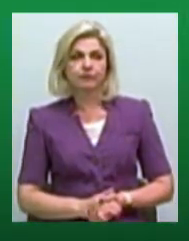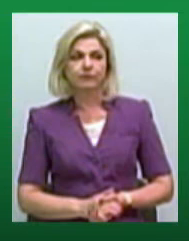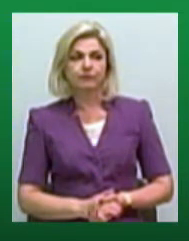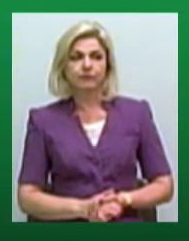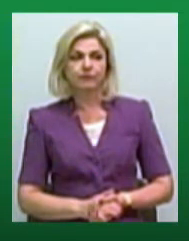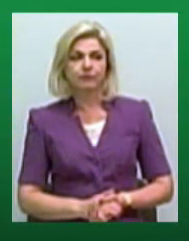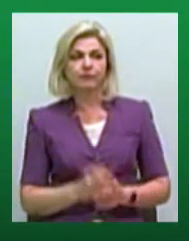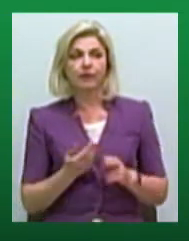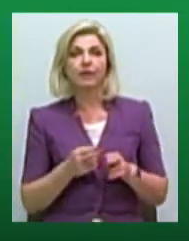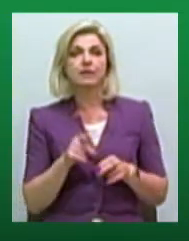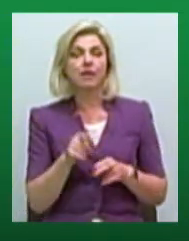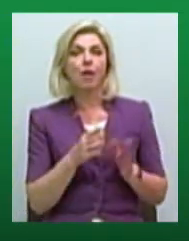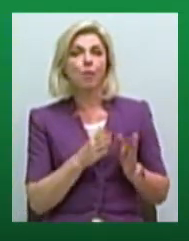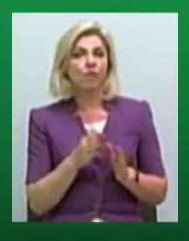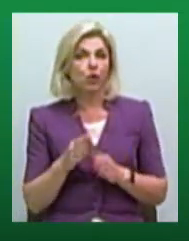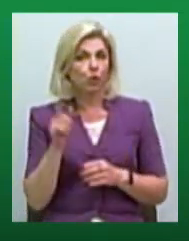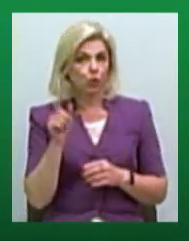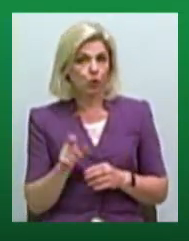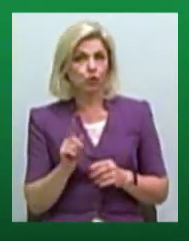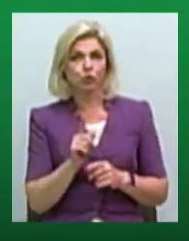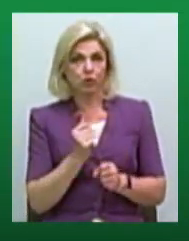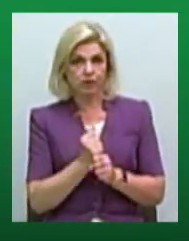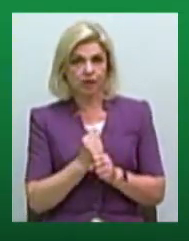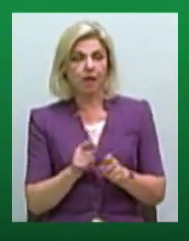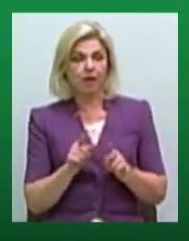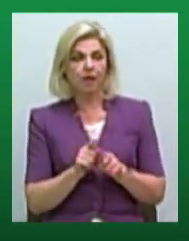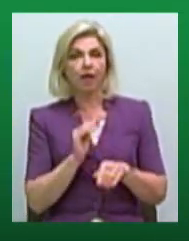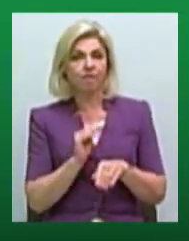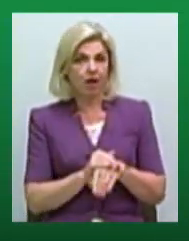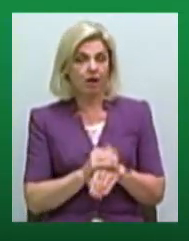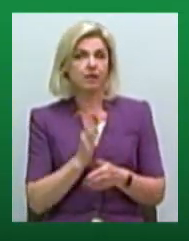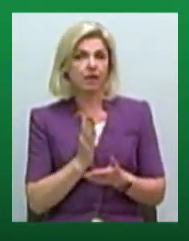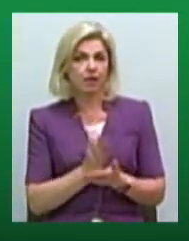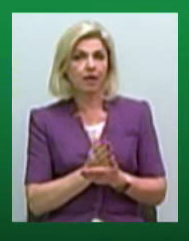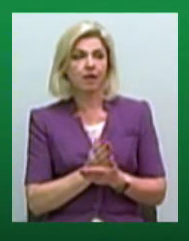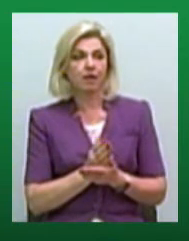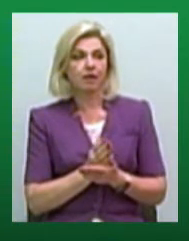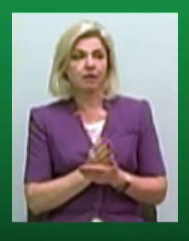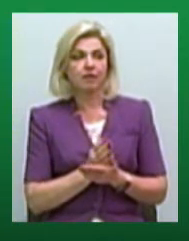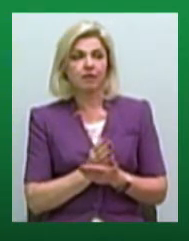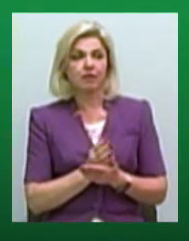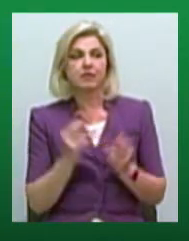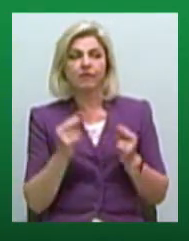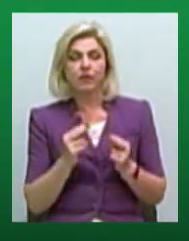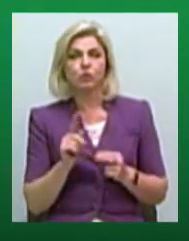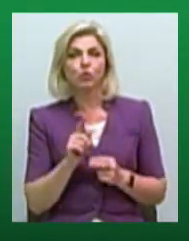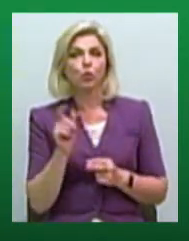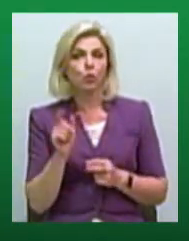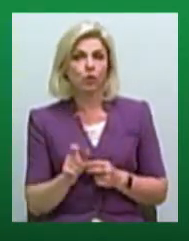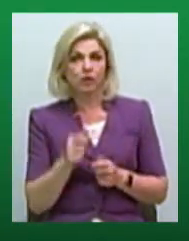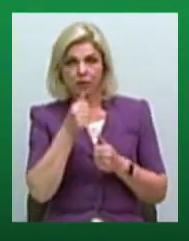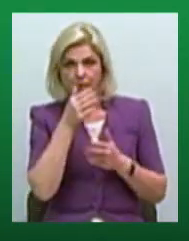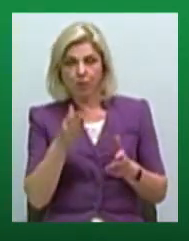Дана поведінка людини, яка вчинила подібний факт, є девіанцією. Вона свідчить про те, що людина не